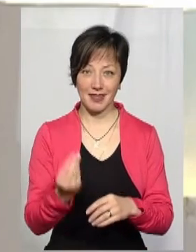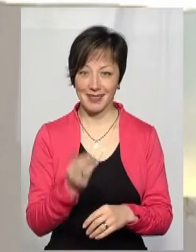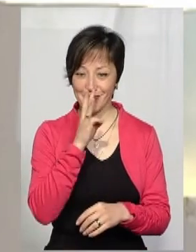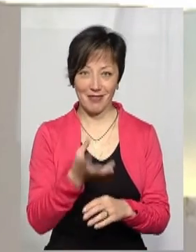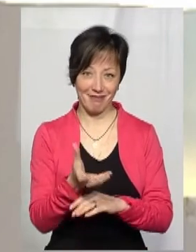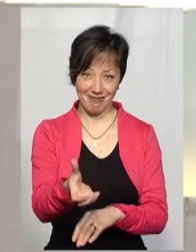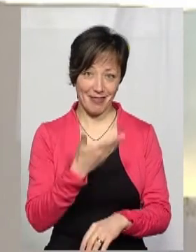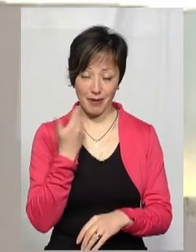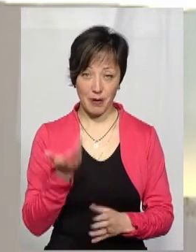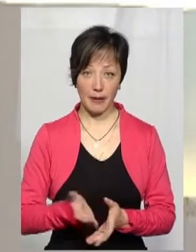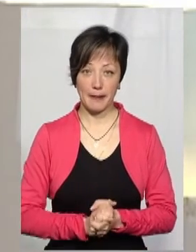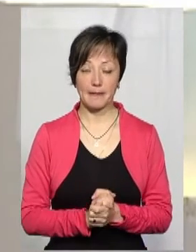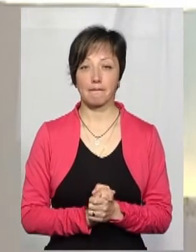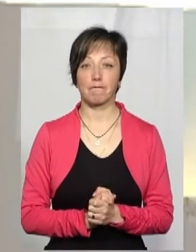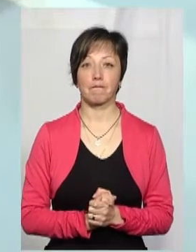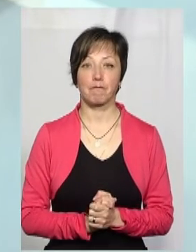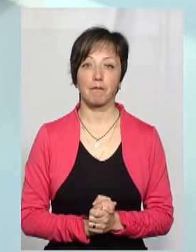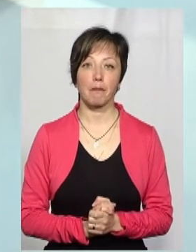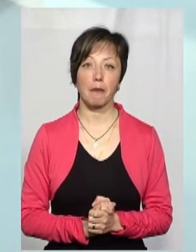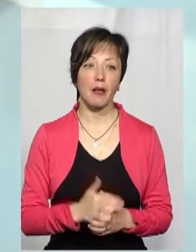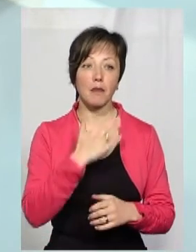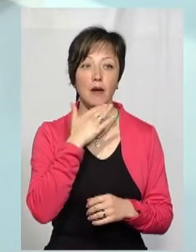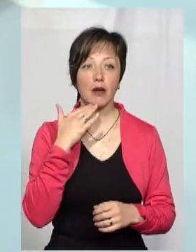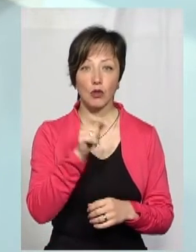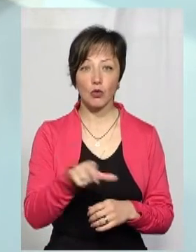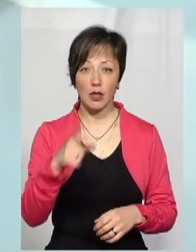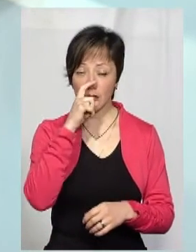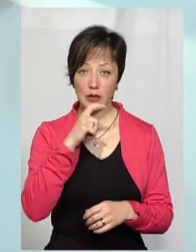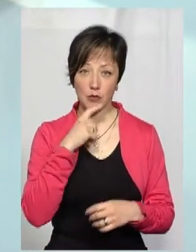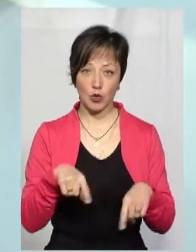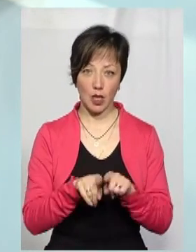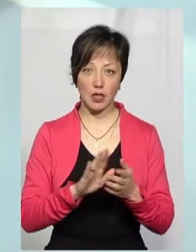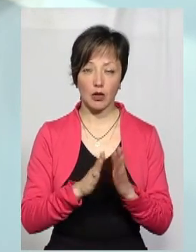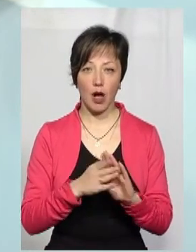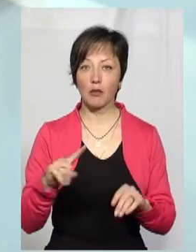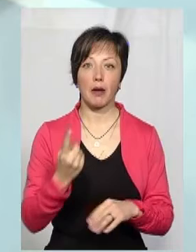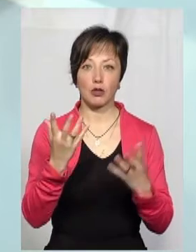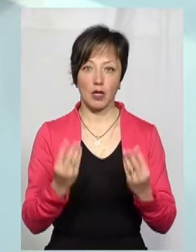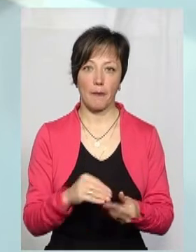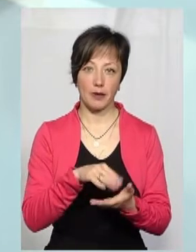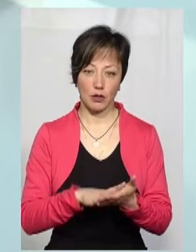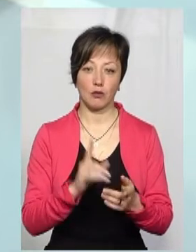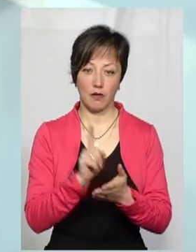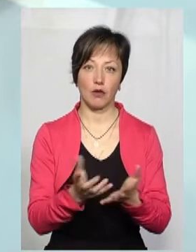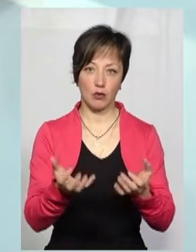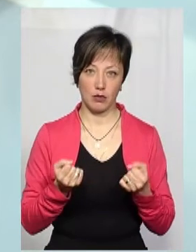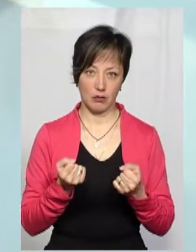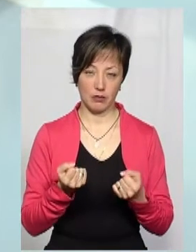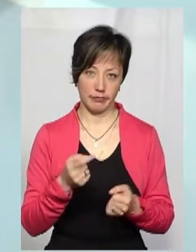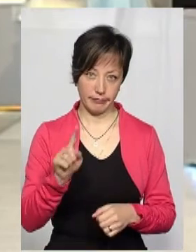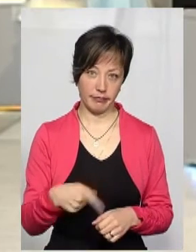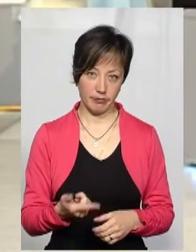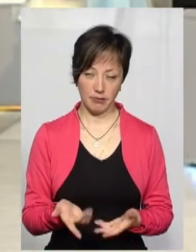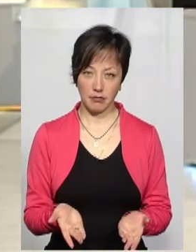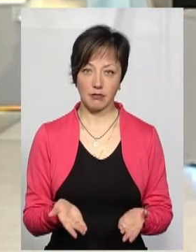перший день не виплачується заробітну плату. Тому, але багато не розуміє, що така ситуація. Кажуть, що з першого дня призначили, значить, це з першого дня і